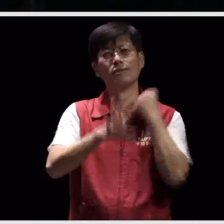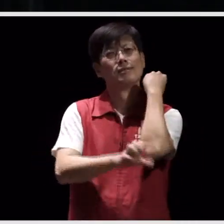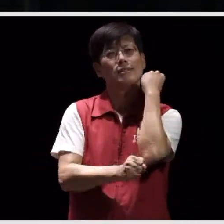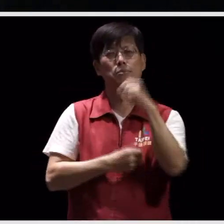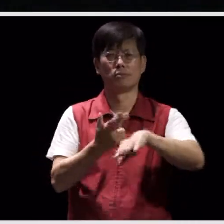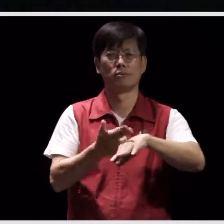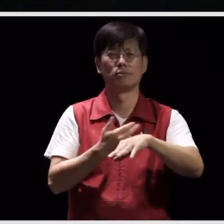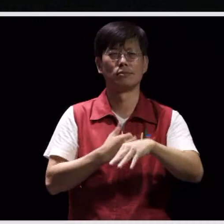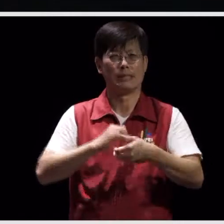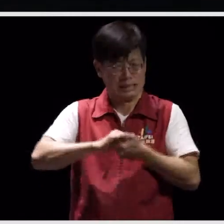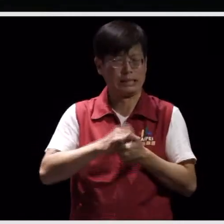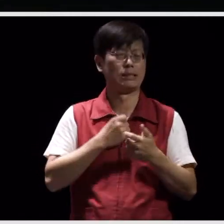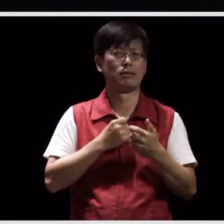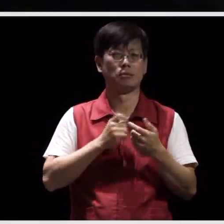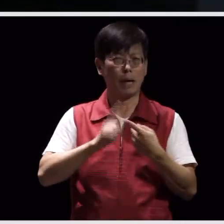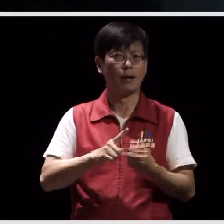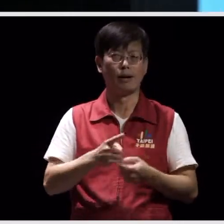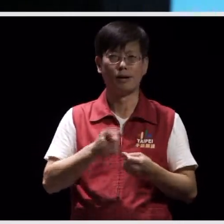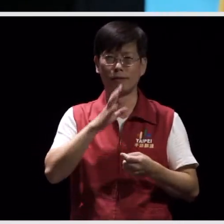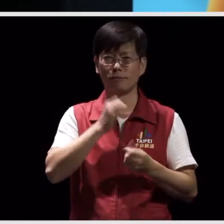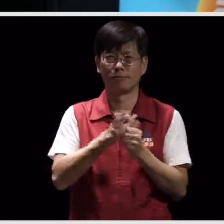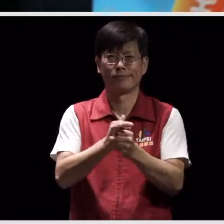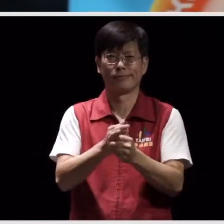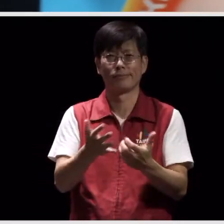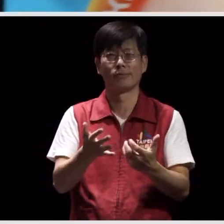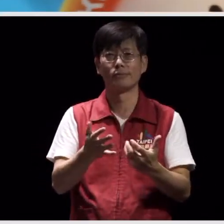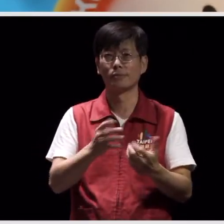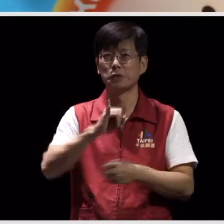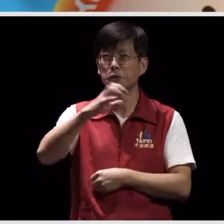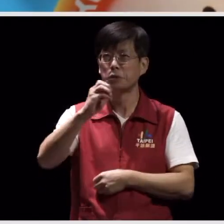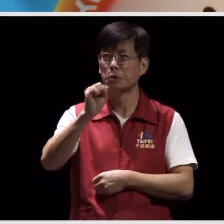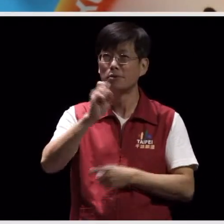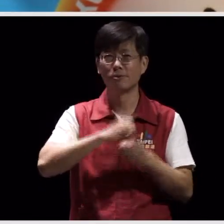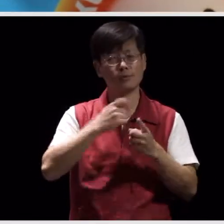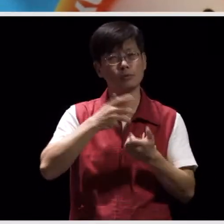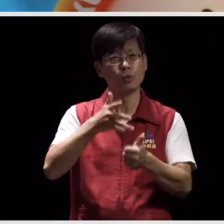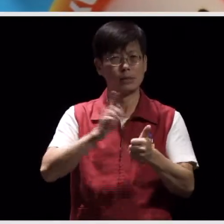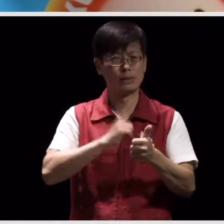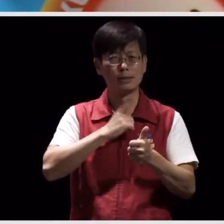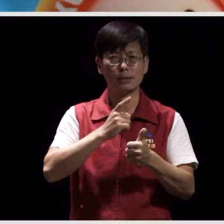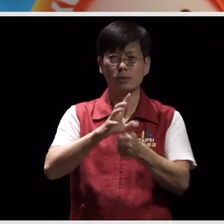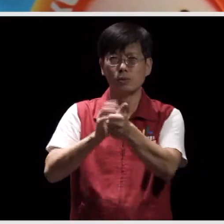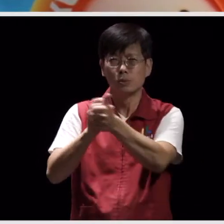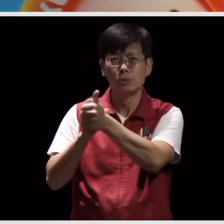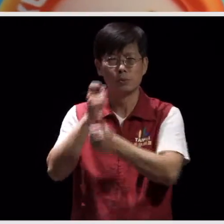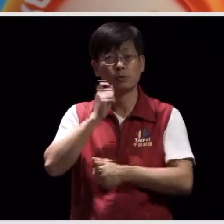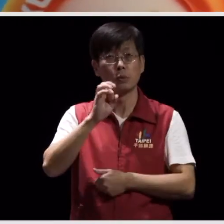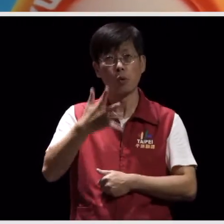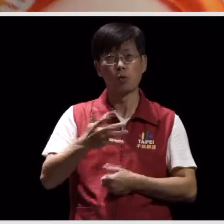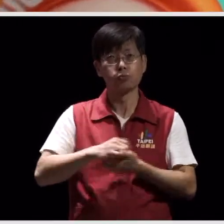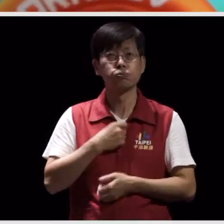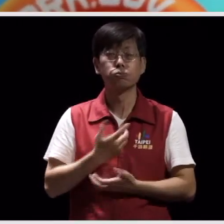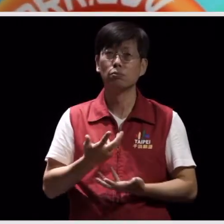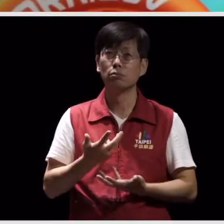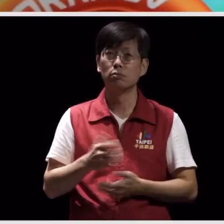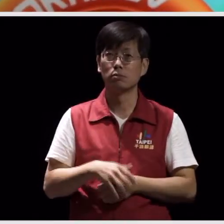基本能力，你觉得应该嘛？框架嘛？和贾博士觉得为什么？因为他是一个很喜欢学习的，为什么他因为必